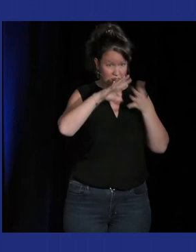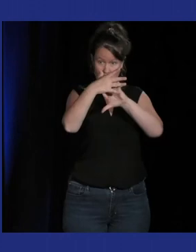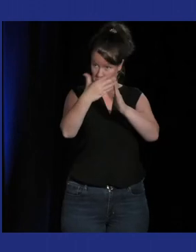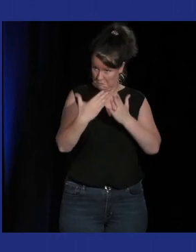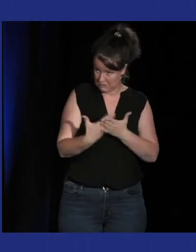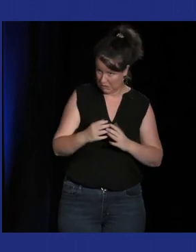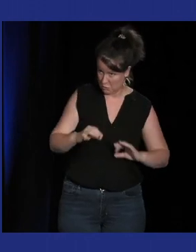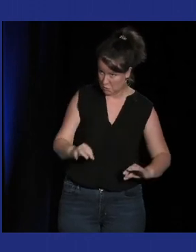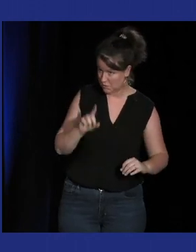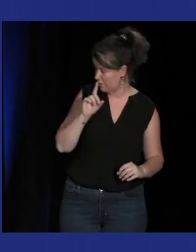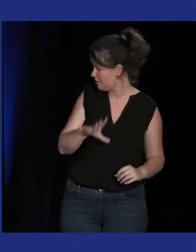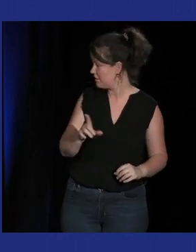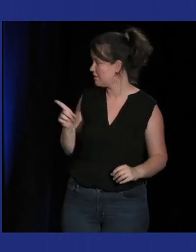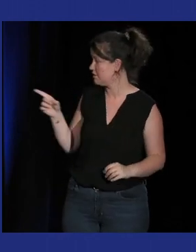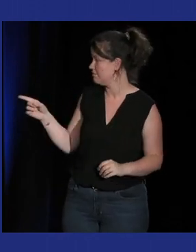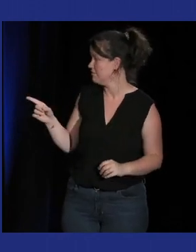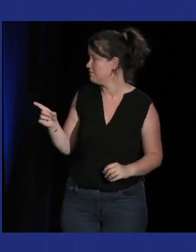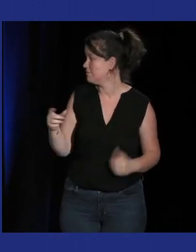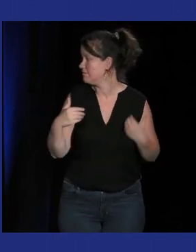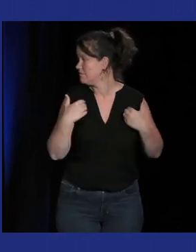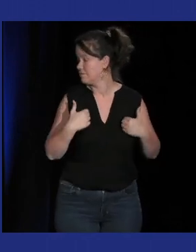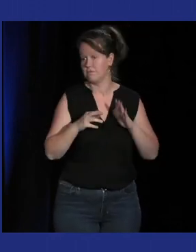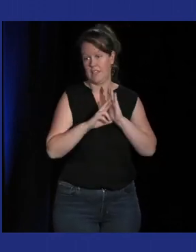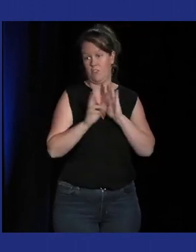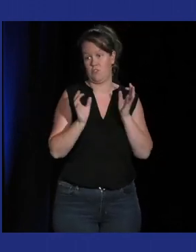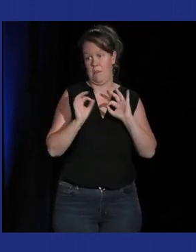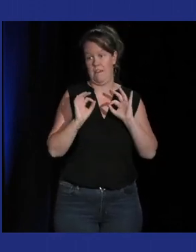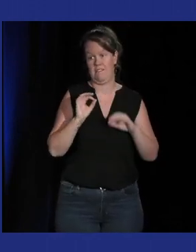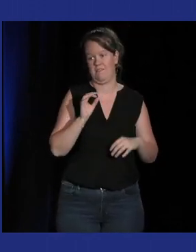alors c'est vrai que je n'avais pas cette référence donc du coup c'est compliqué de la citer quand on ne'a pas